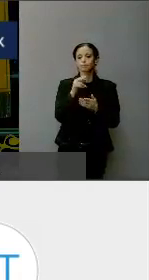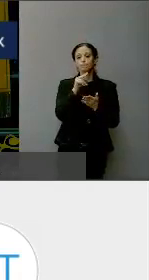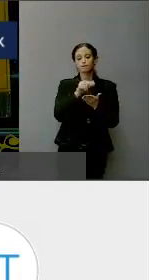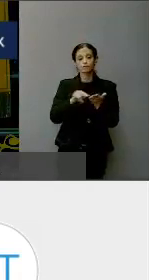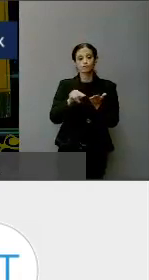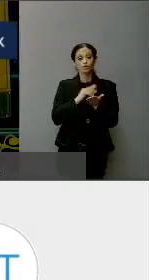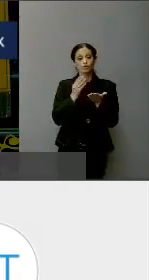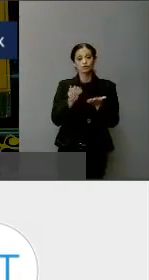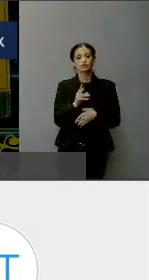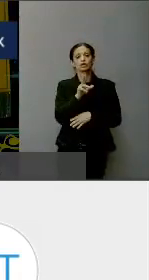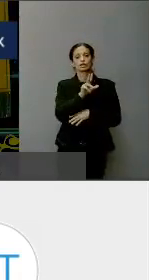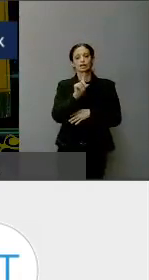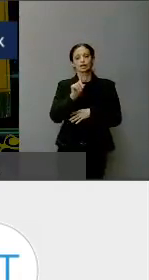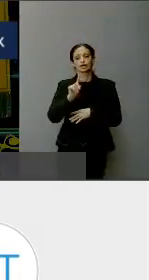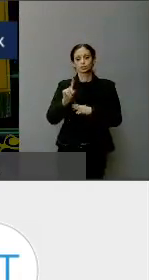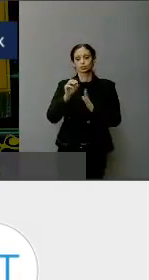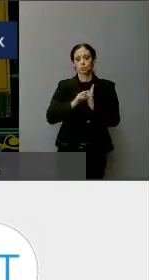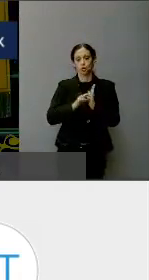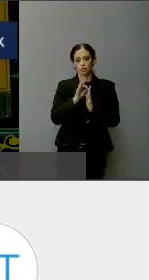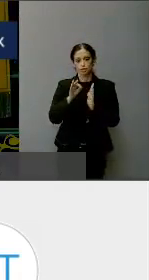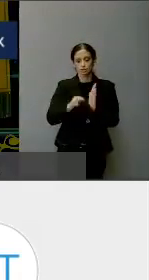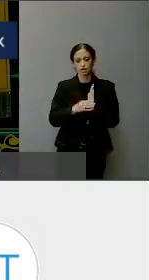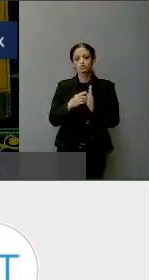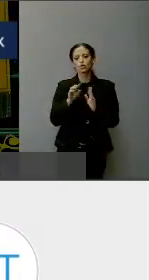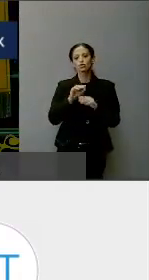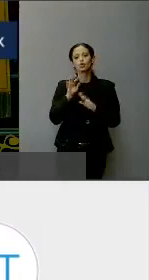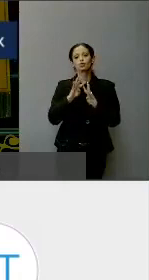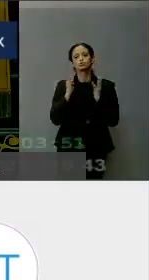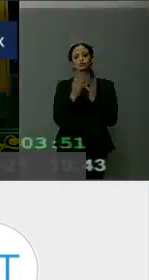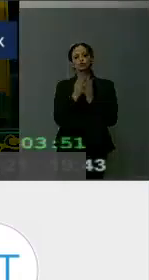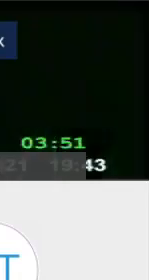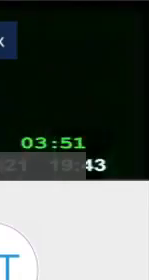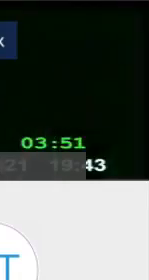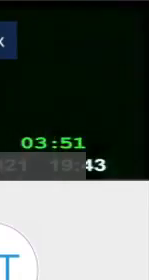votazione il numero 31 il parere della giunta è contrario